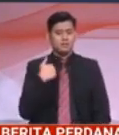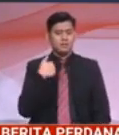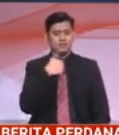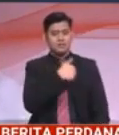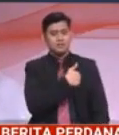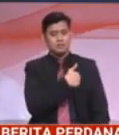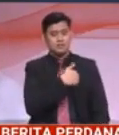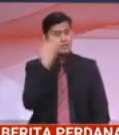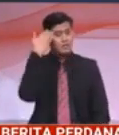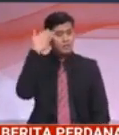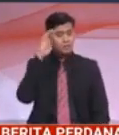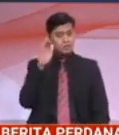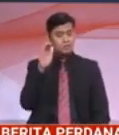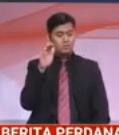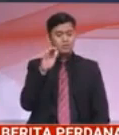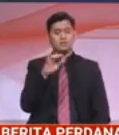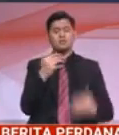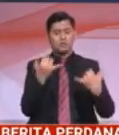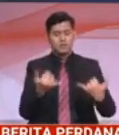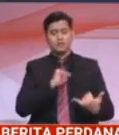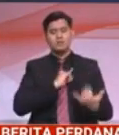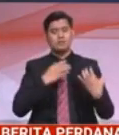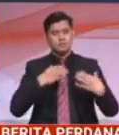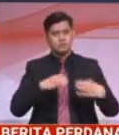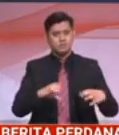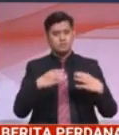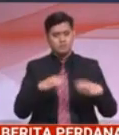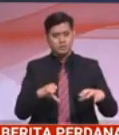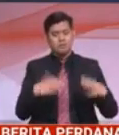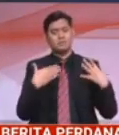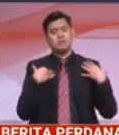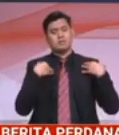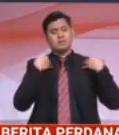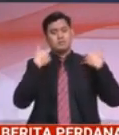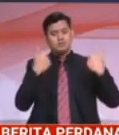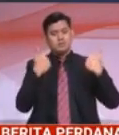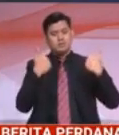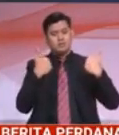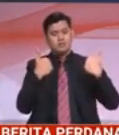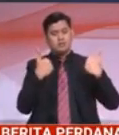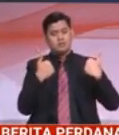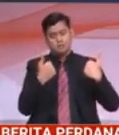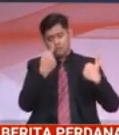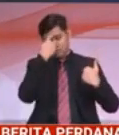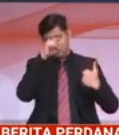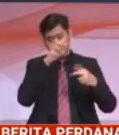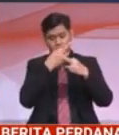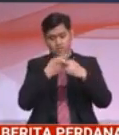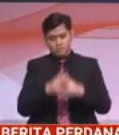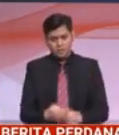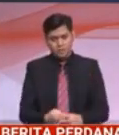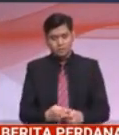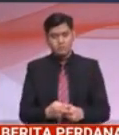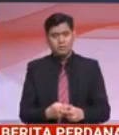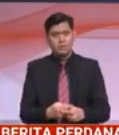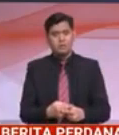boleh rest. So just recover for now. If can recover fully is good. Kalau tak, maybe